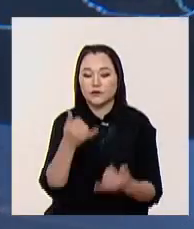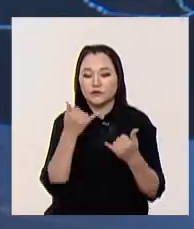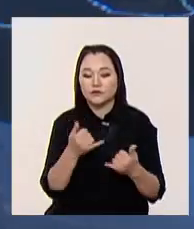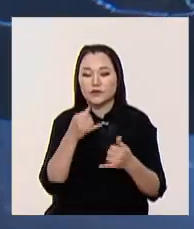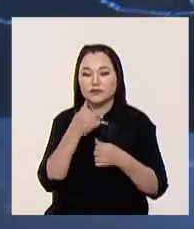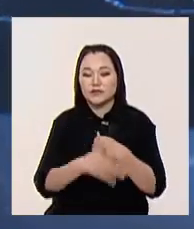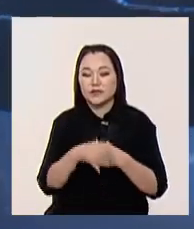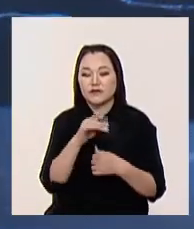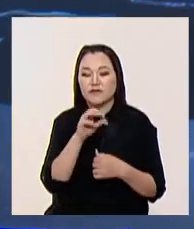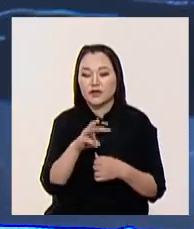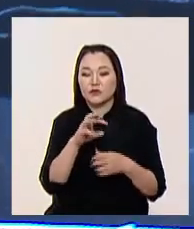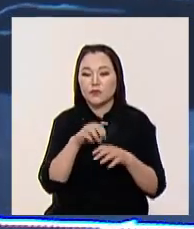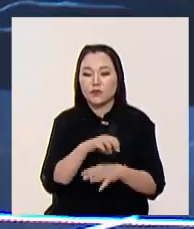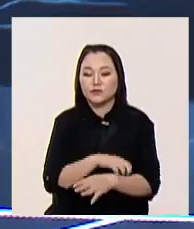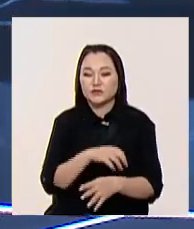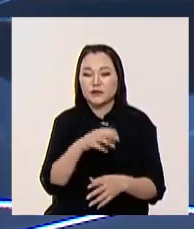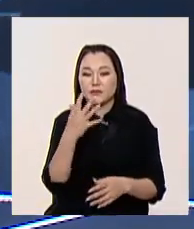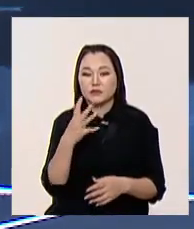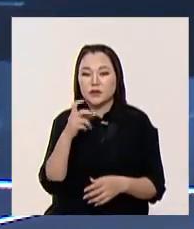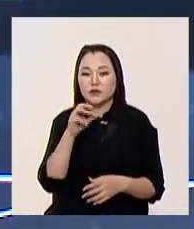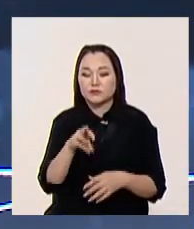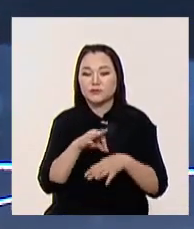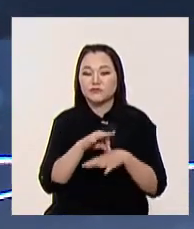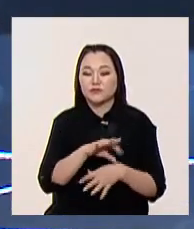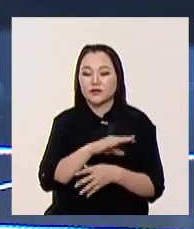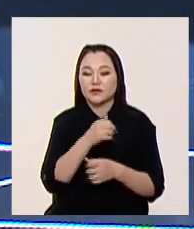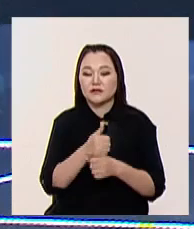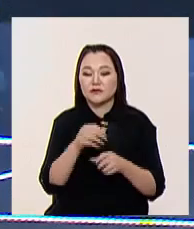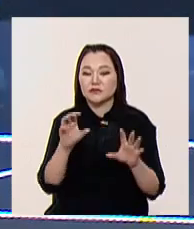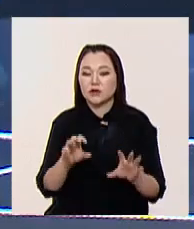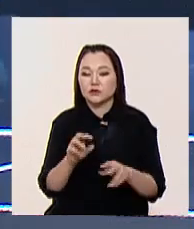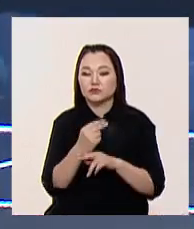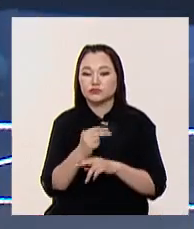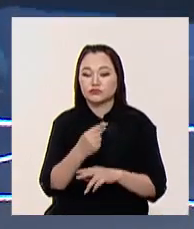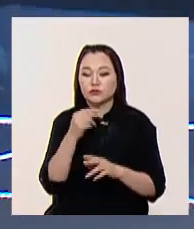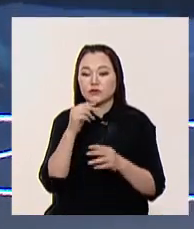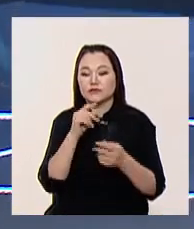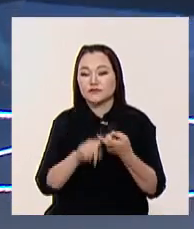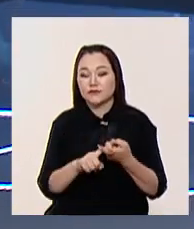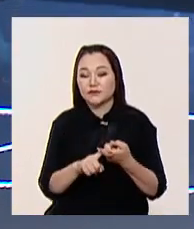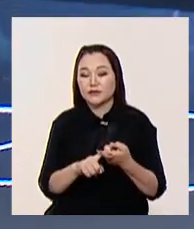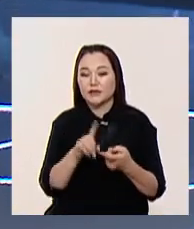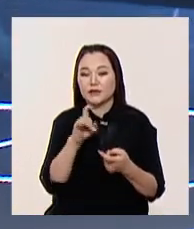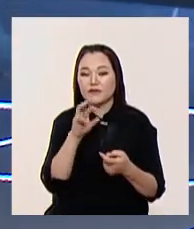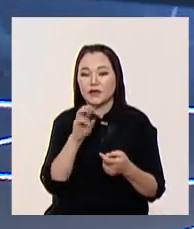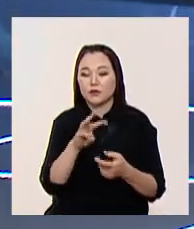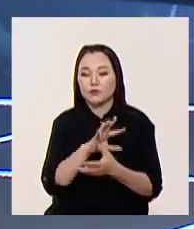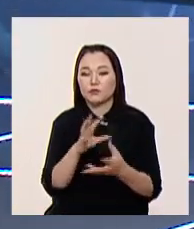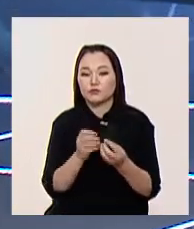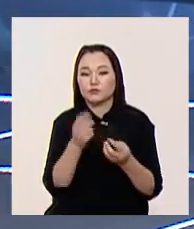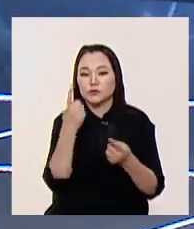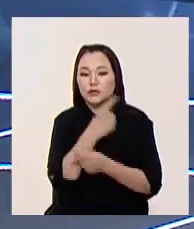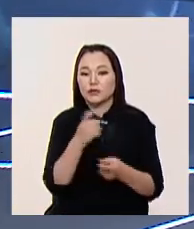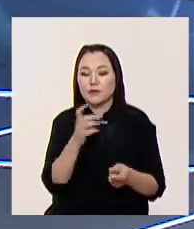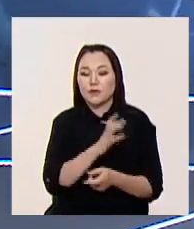Бүгін орталық референдум комиссиясы 5-ші маусымды өткен негізгі заңға өзгертулер енгізуге қатысты референдум қорытындысын